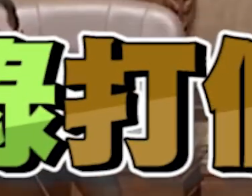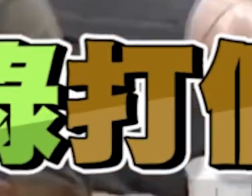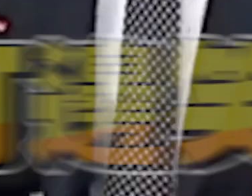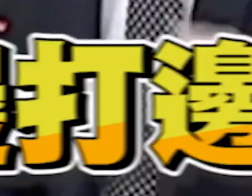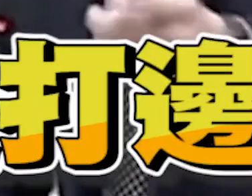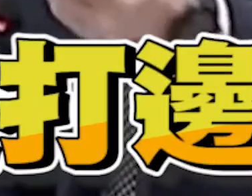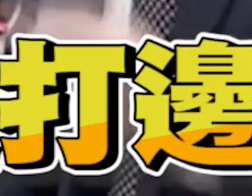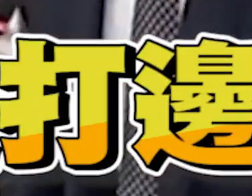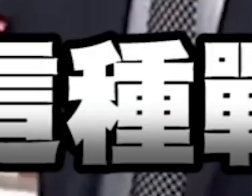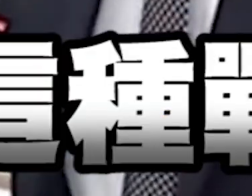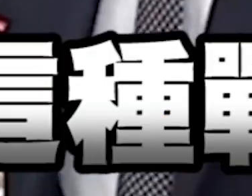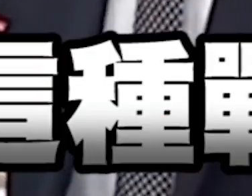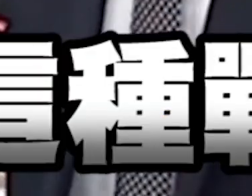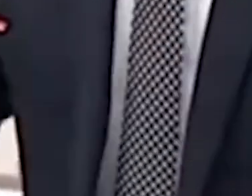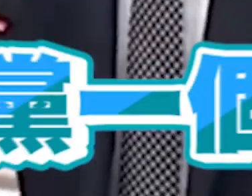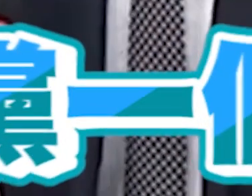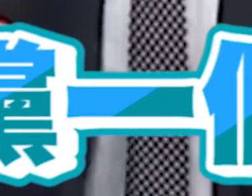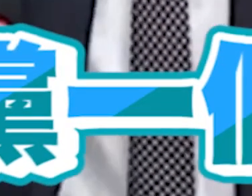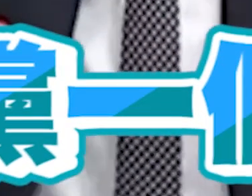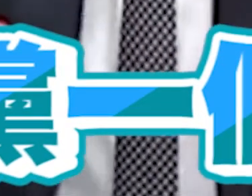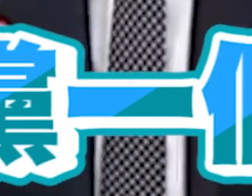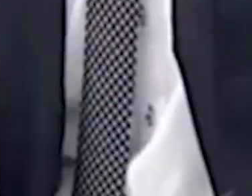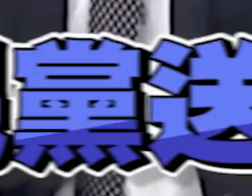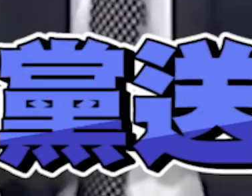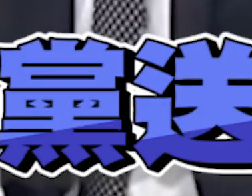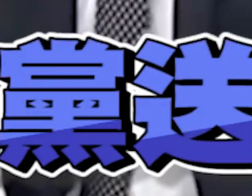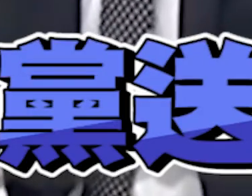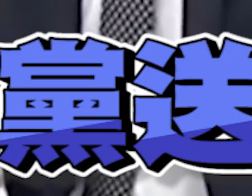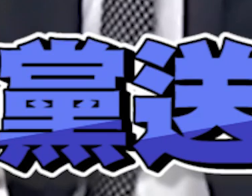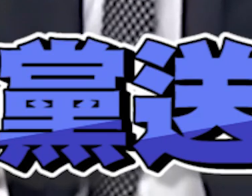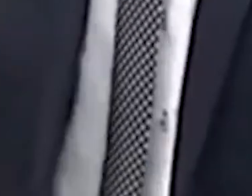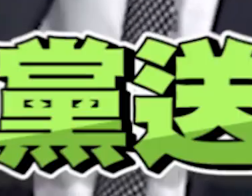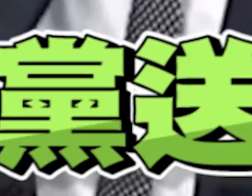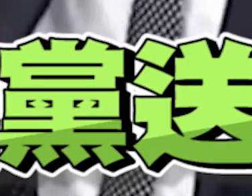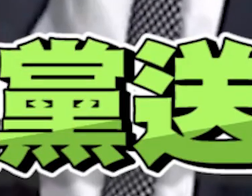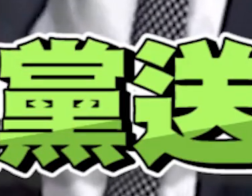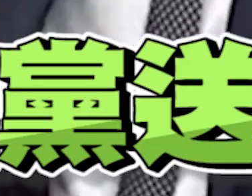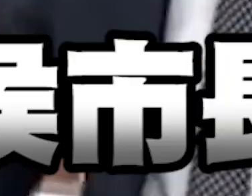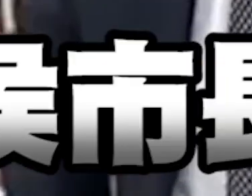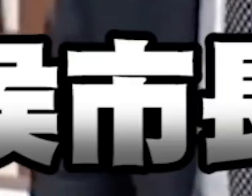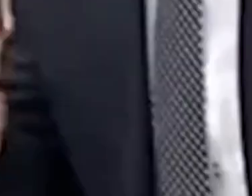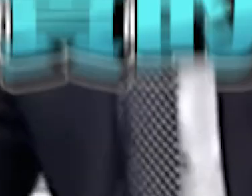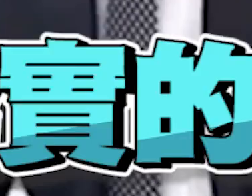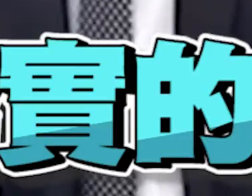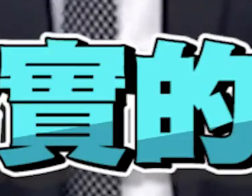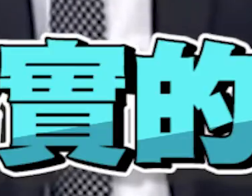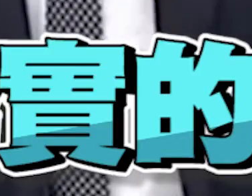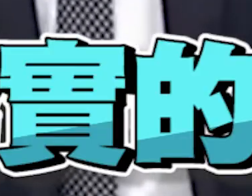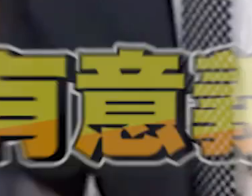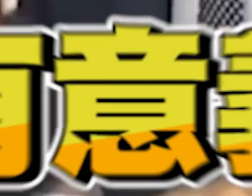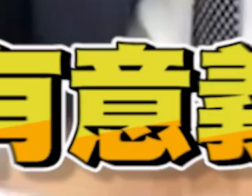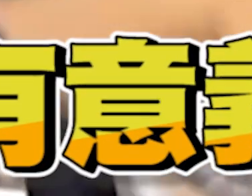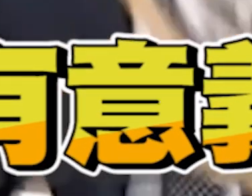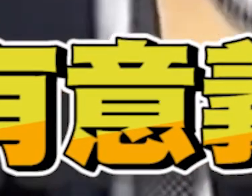蓝绿打假，边打边笑，用这种战力哦，民众党一个打十个，国民党送钢盔，民进党送狒狒，侯市长，身为务实的